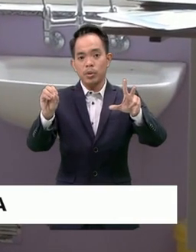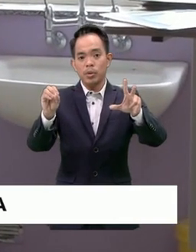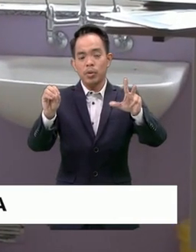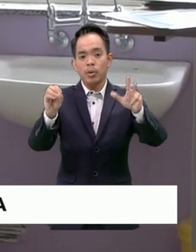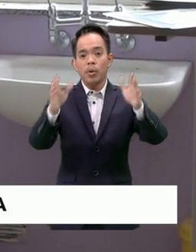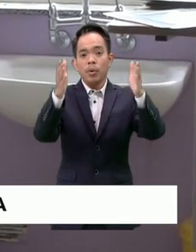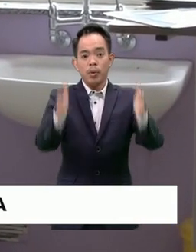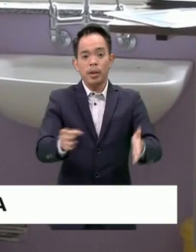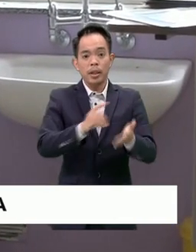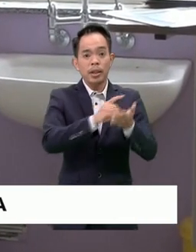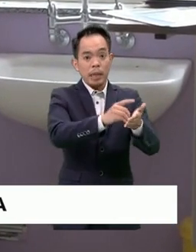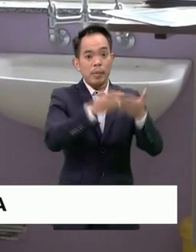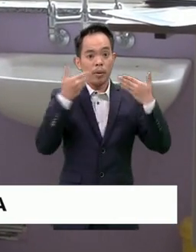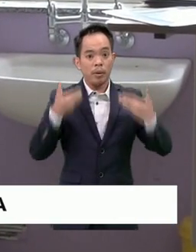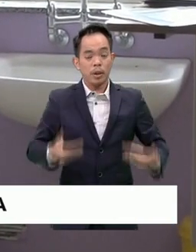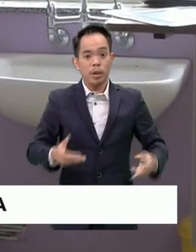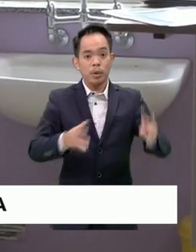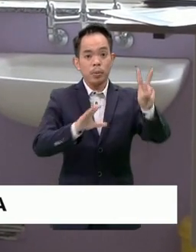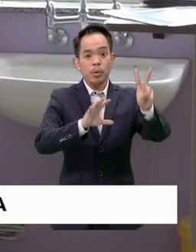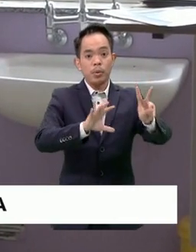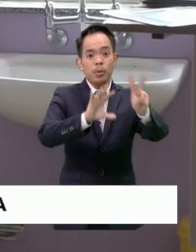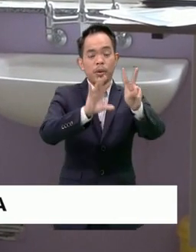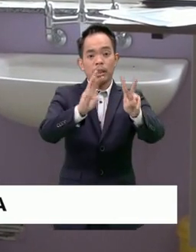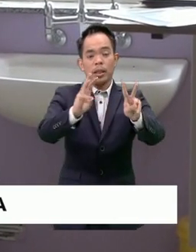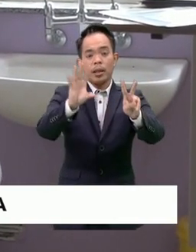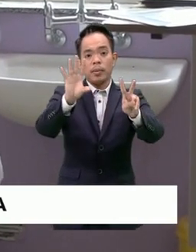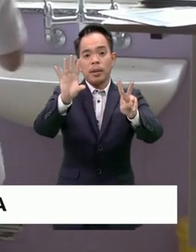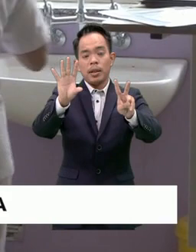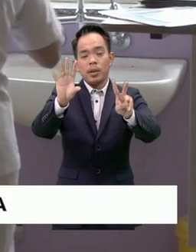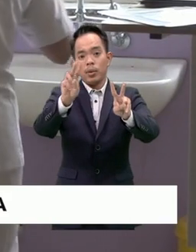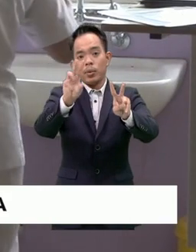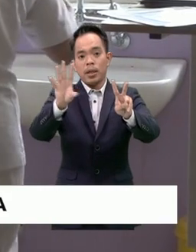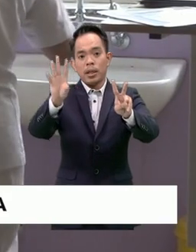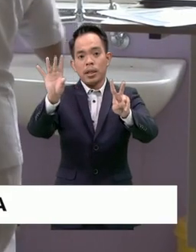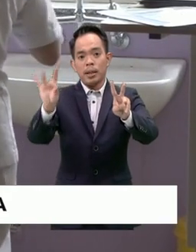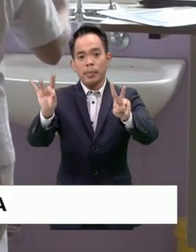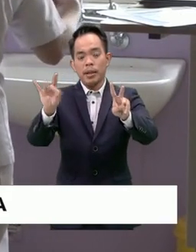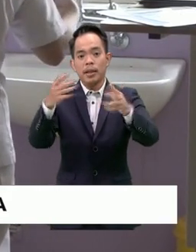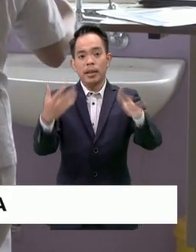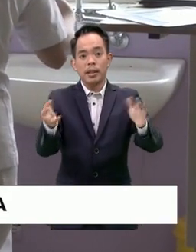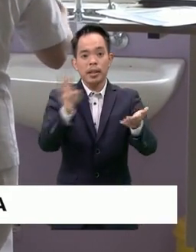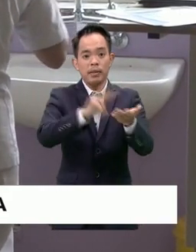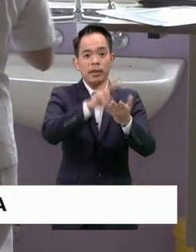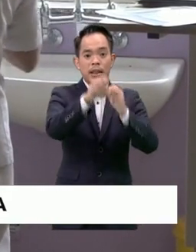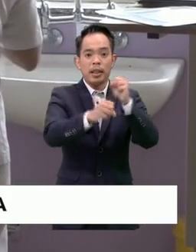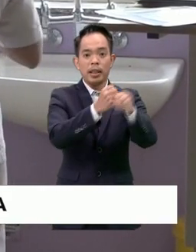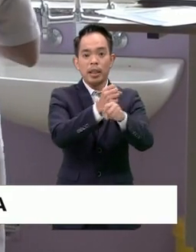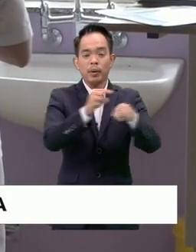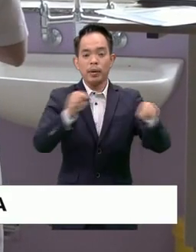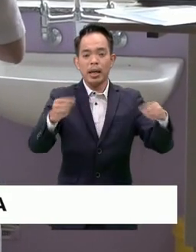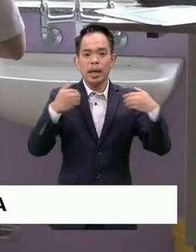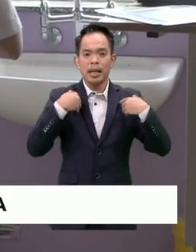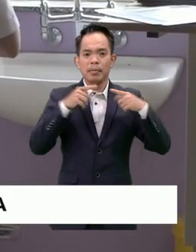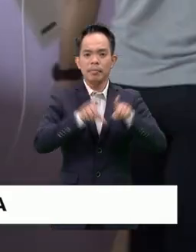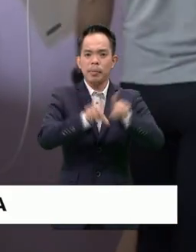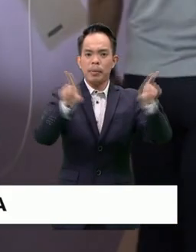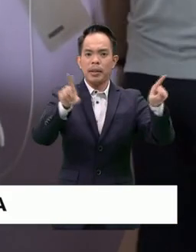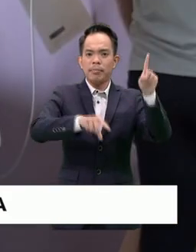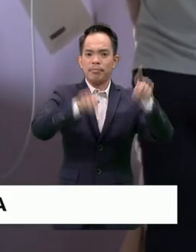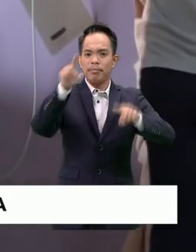pengikra dermagan dengan 2268 daripadanya didaftarkan tahun ini terdapat jurang